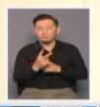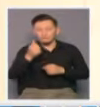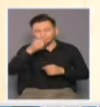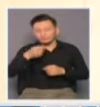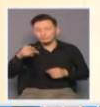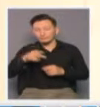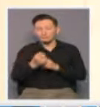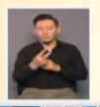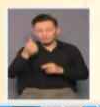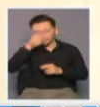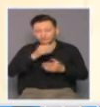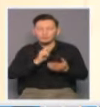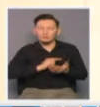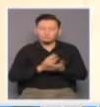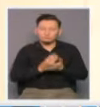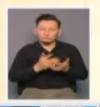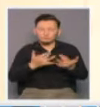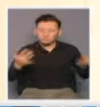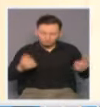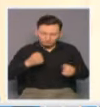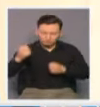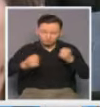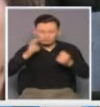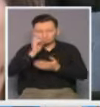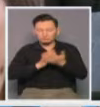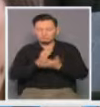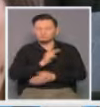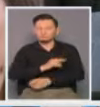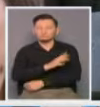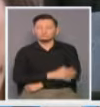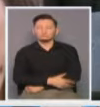2012 годы занимал различные должности на государственной службе.